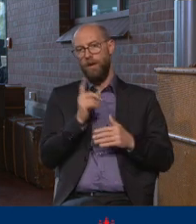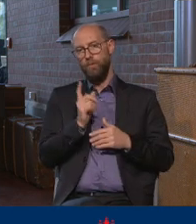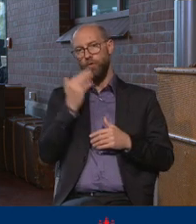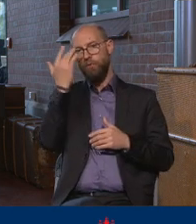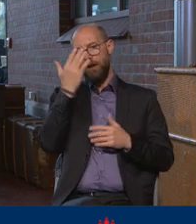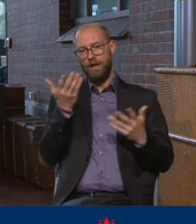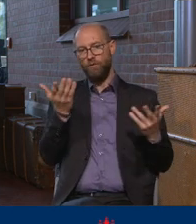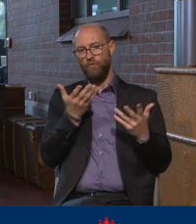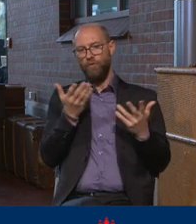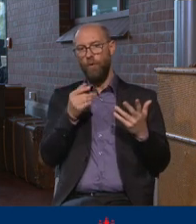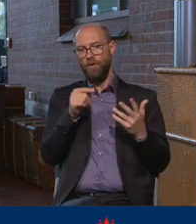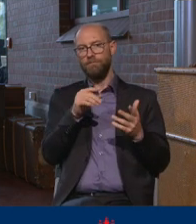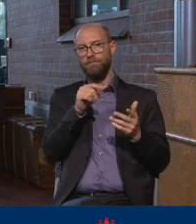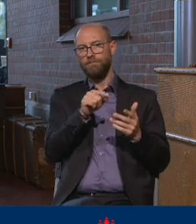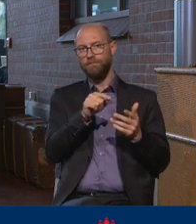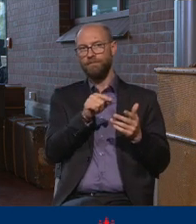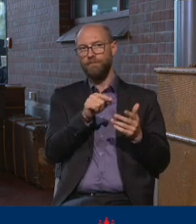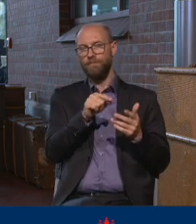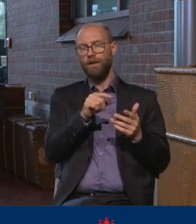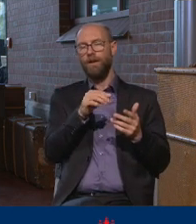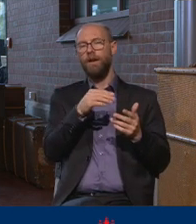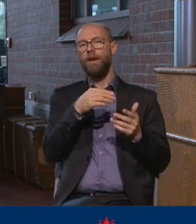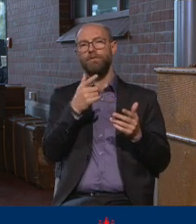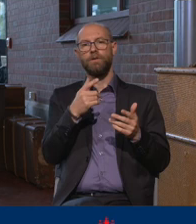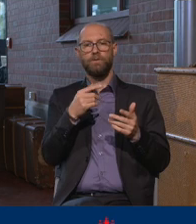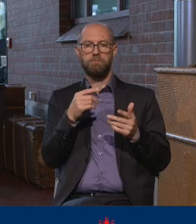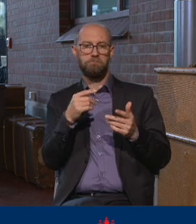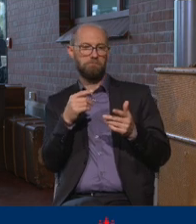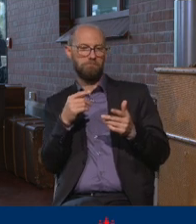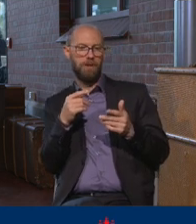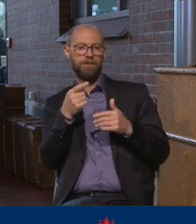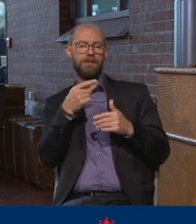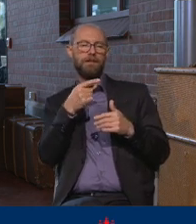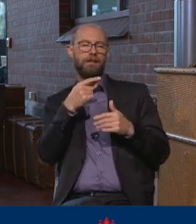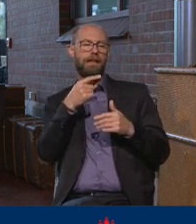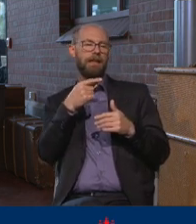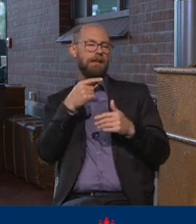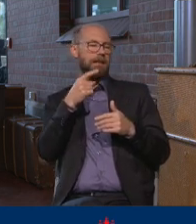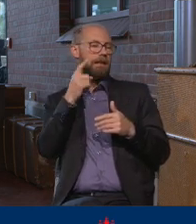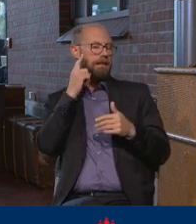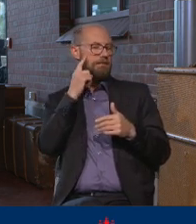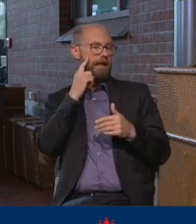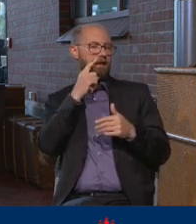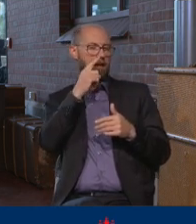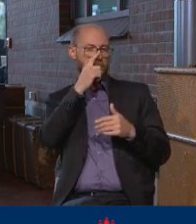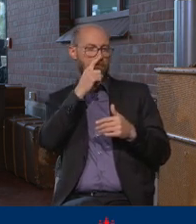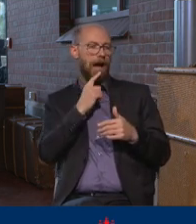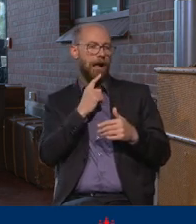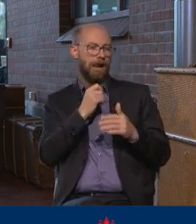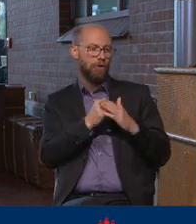wo bringen wir die unter möglicherweise ist das baustein in diesem denkmalgeschützten hallen vielleicht gibt es auch noch eine ganz andere